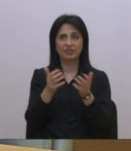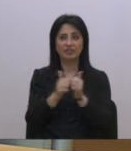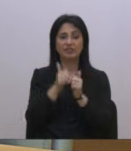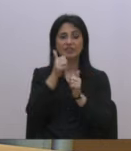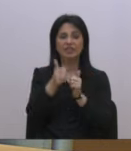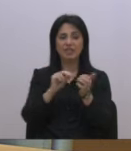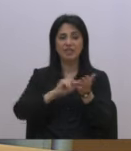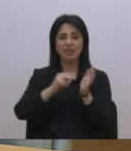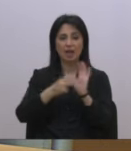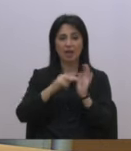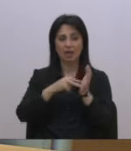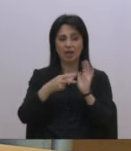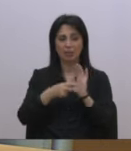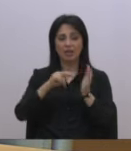წინასწარი